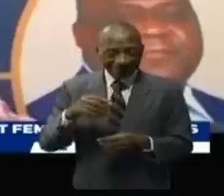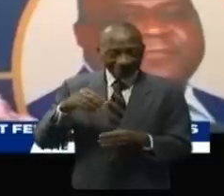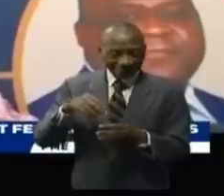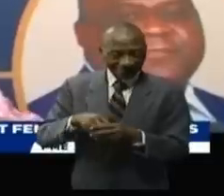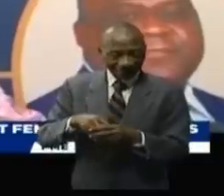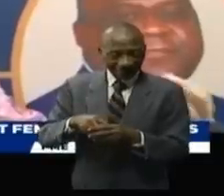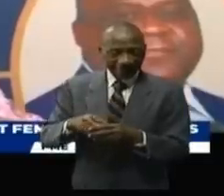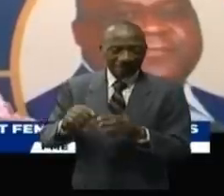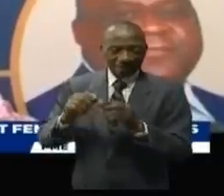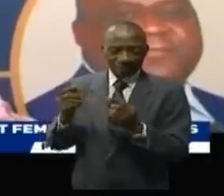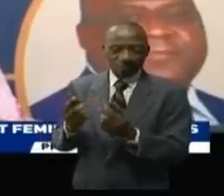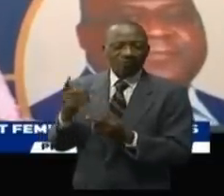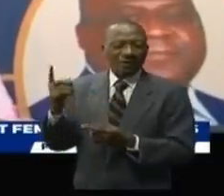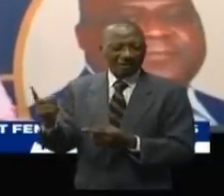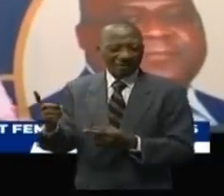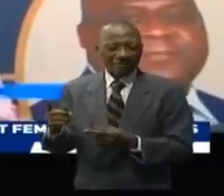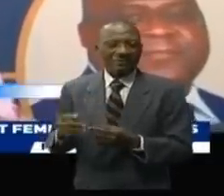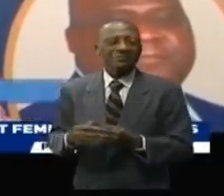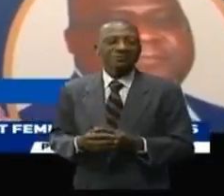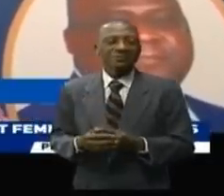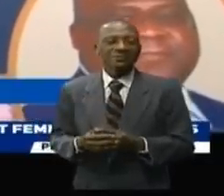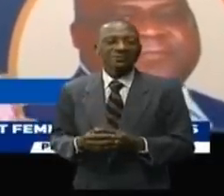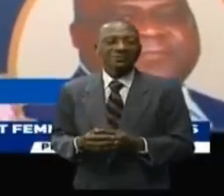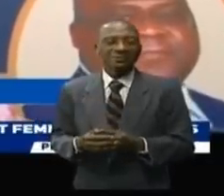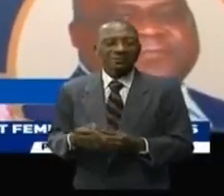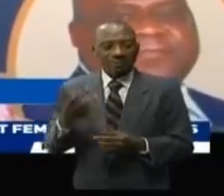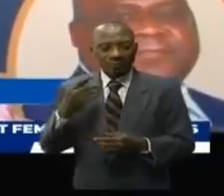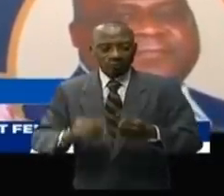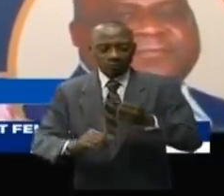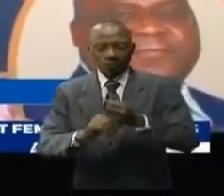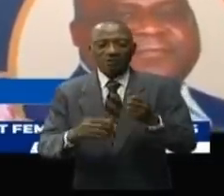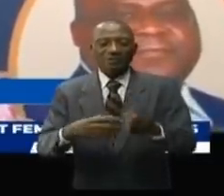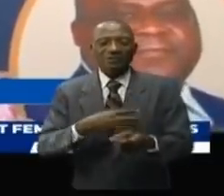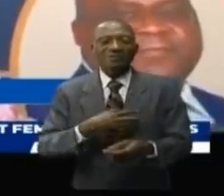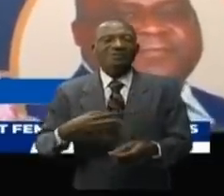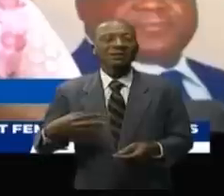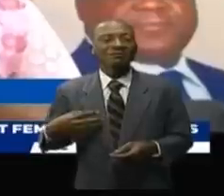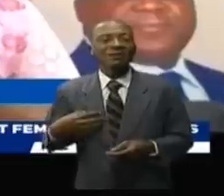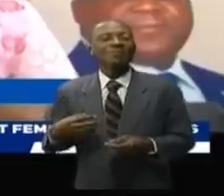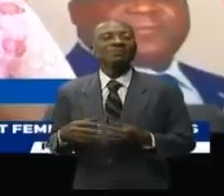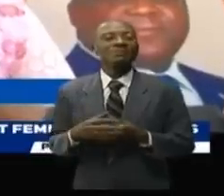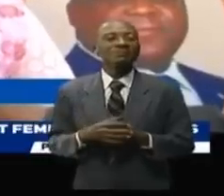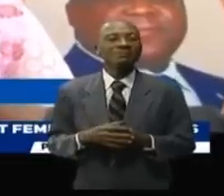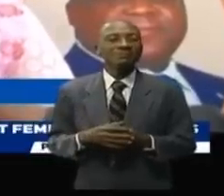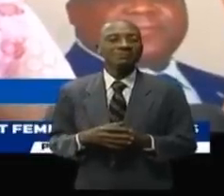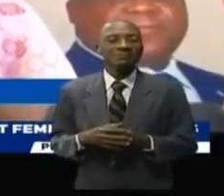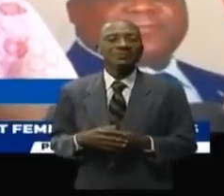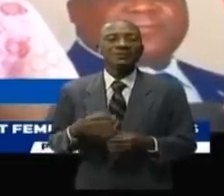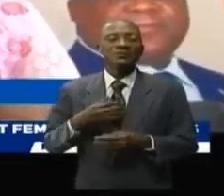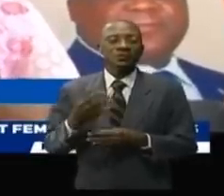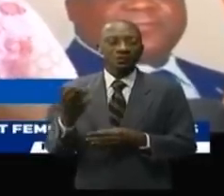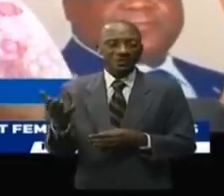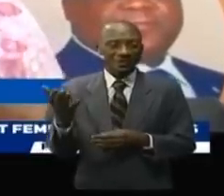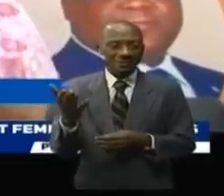faisant évoluer la femme dans toutes sortes de métiers. Je leur